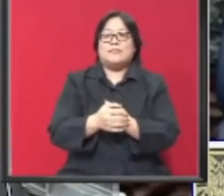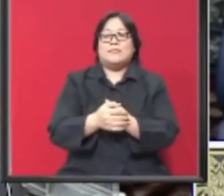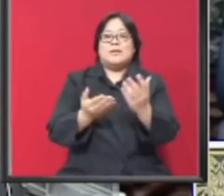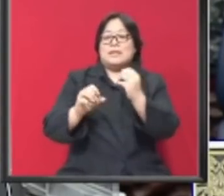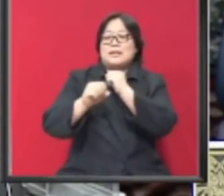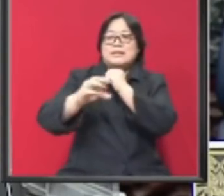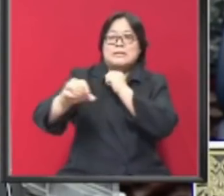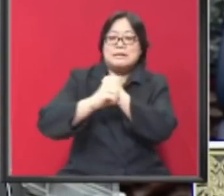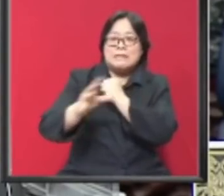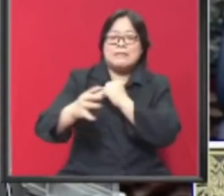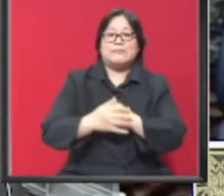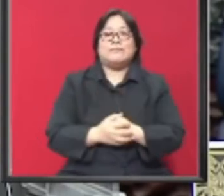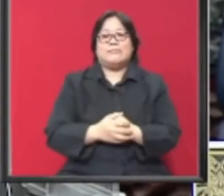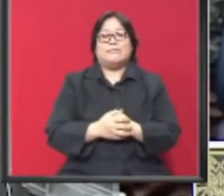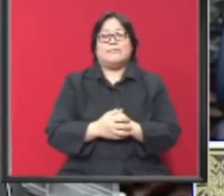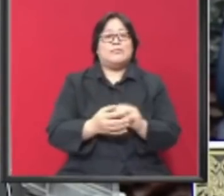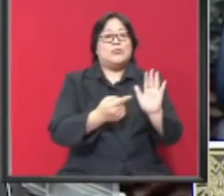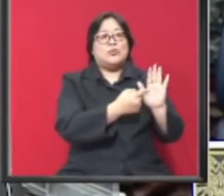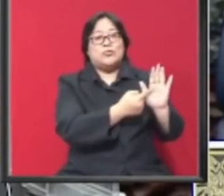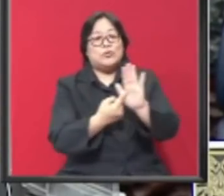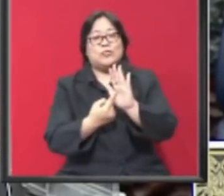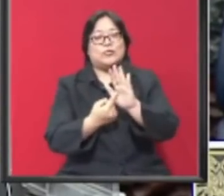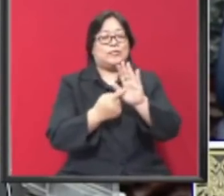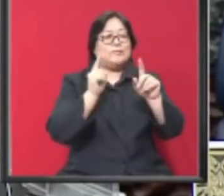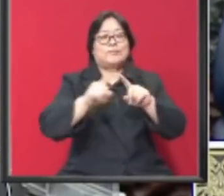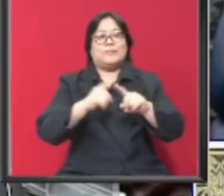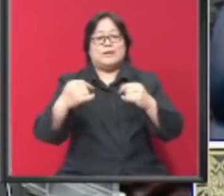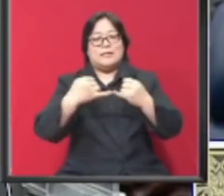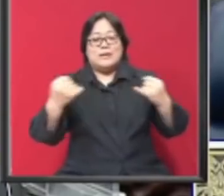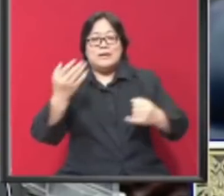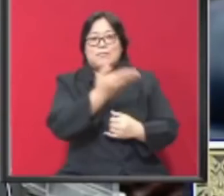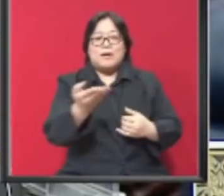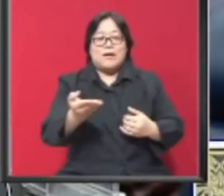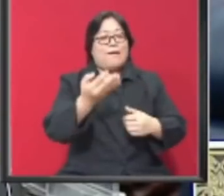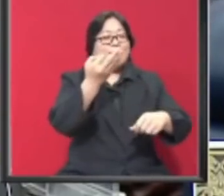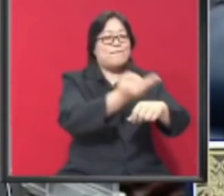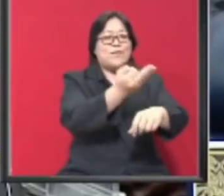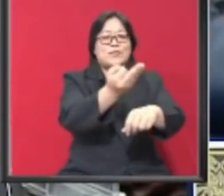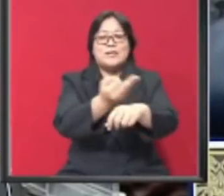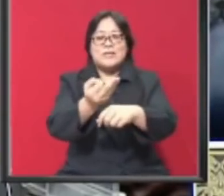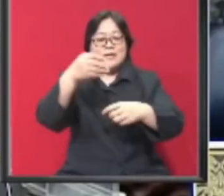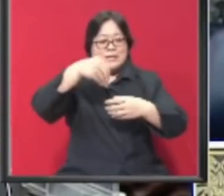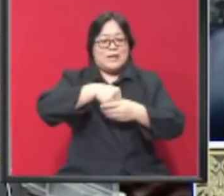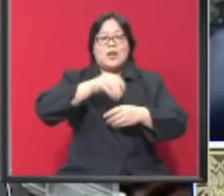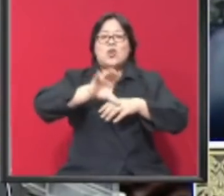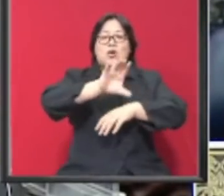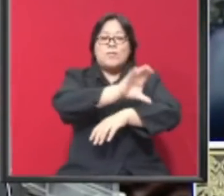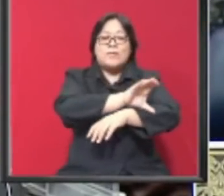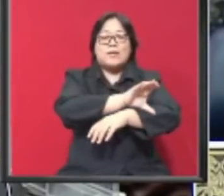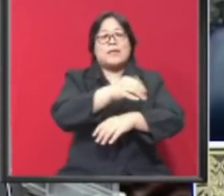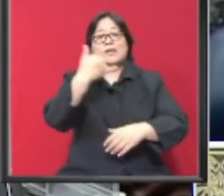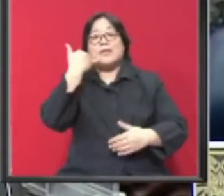iklan yang mempamerkan jenis barang anda fungsinya dalam komputer ataupun